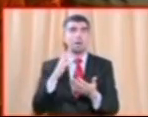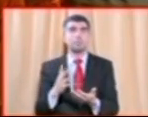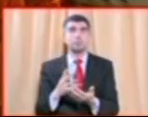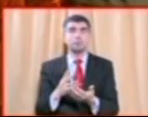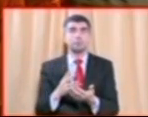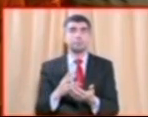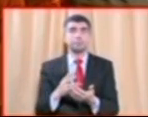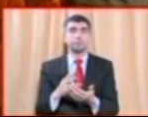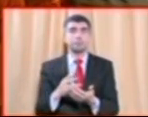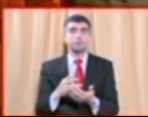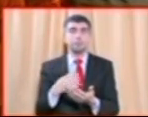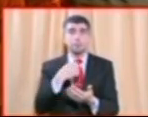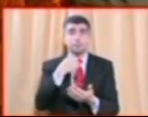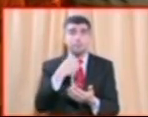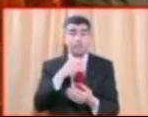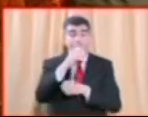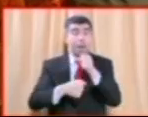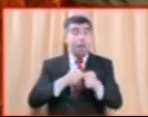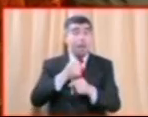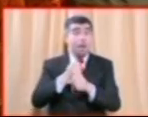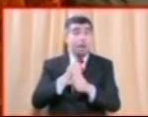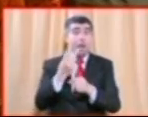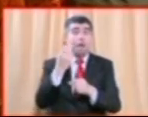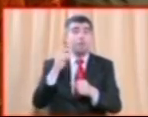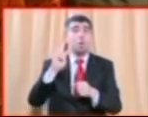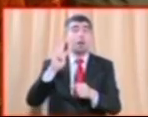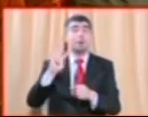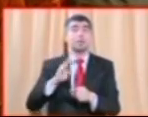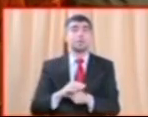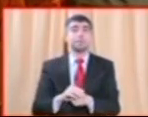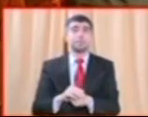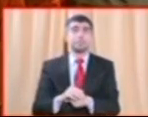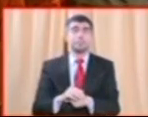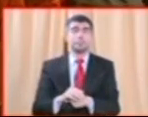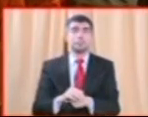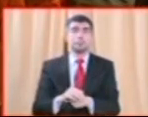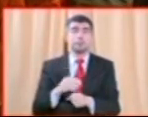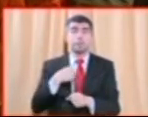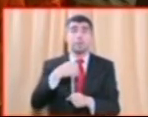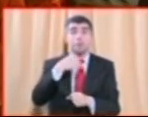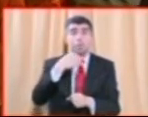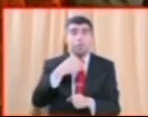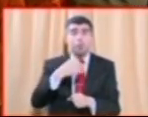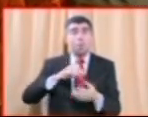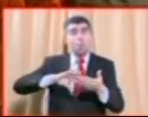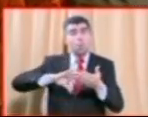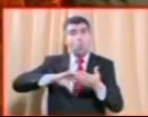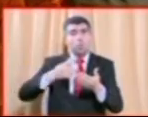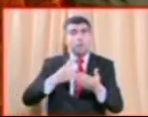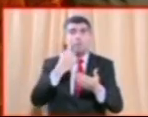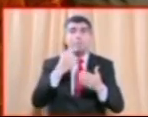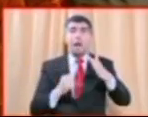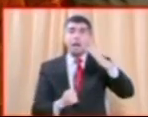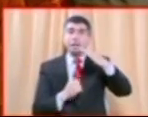لا ماشي ديال السنه الماضيه، ديال هذه السنه، ما تيتقبلوش ديال السنه الماضيه. اذا كنعرفوا شحال من واحد خدا البكالوريا في